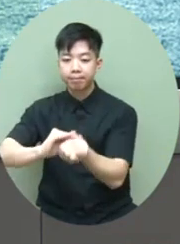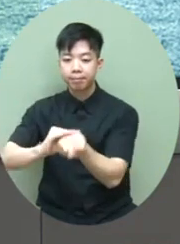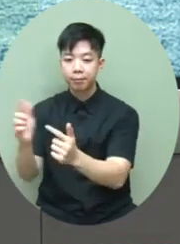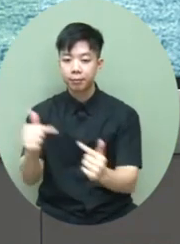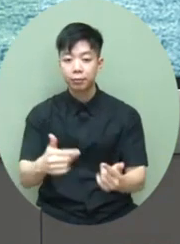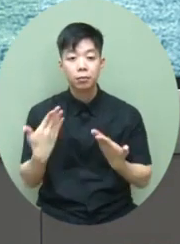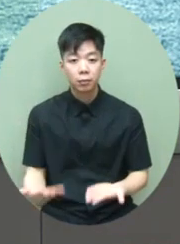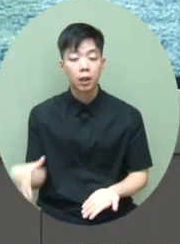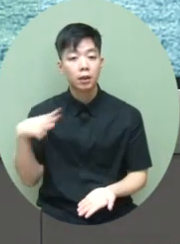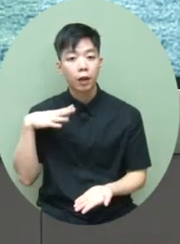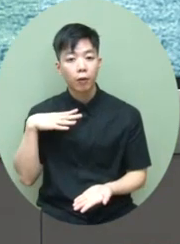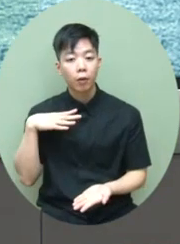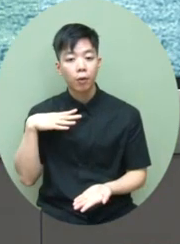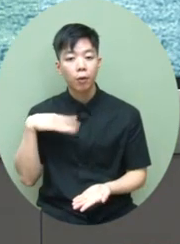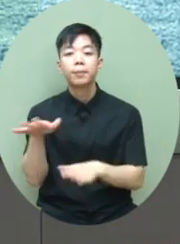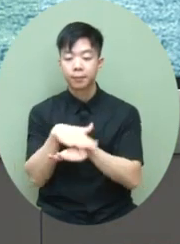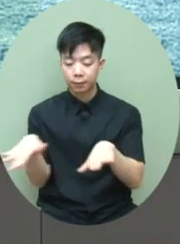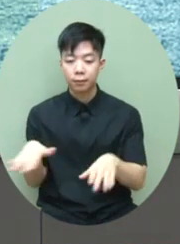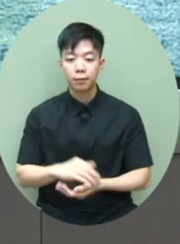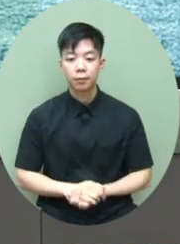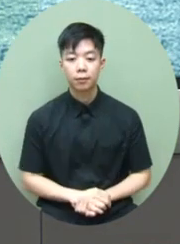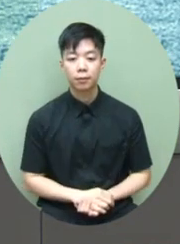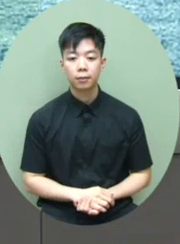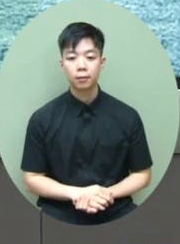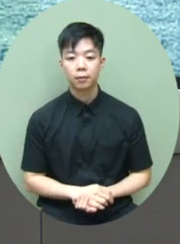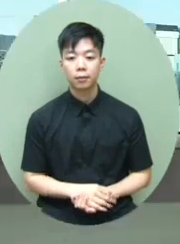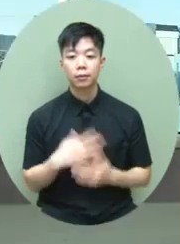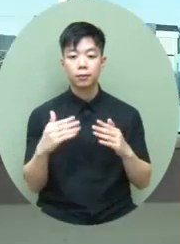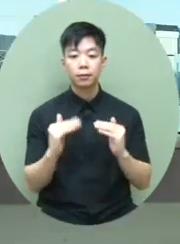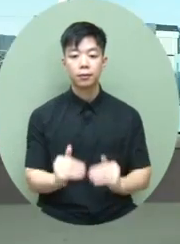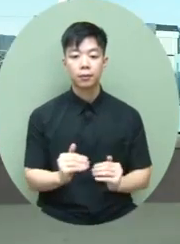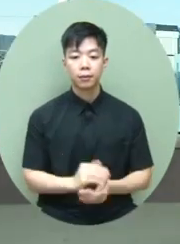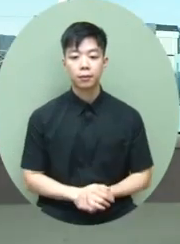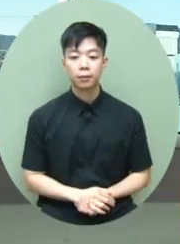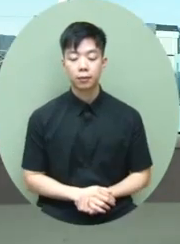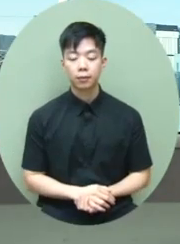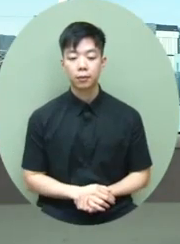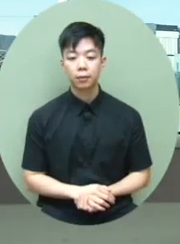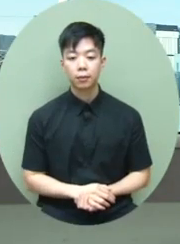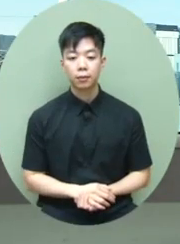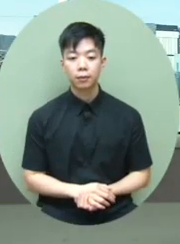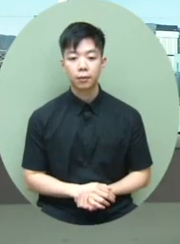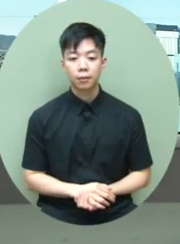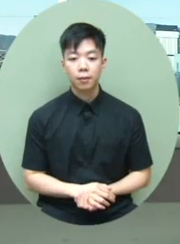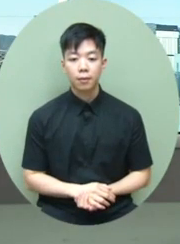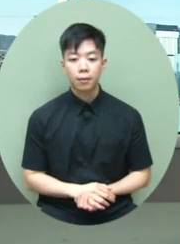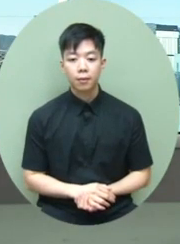而家病人情況咧就係維持穩定嘅。 下一題，隔離嗰位女士啊，後排。